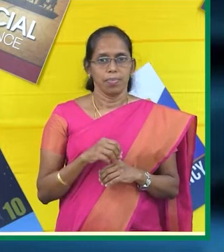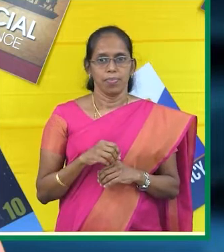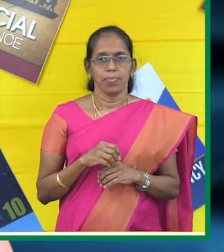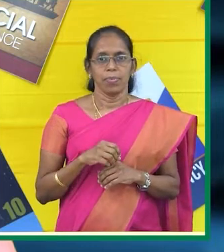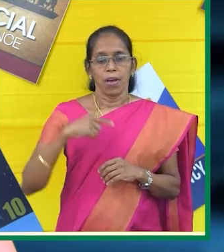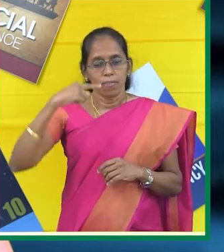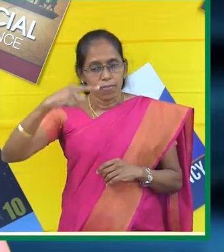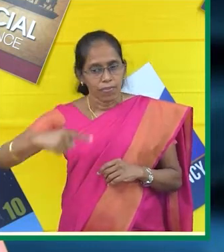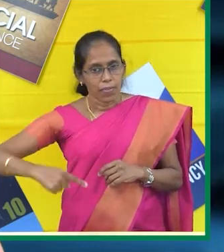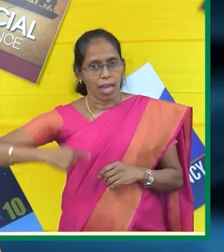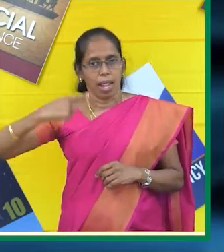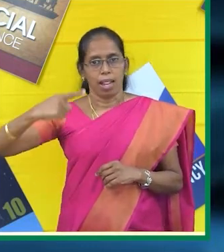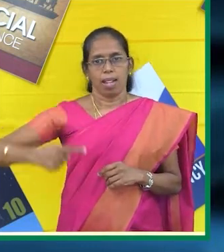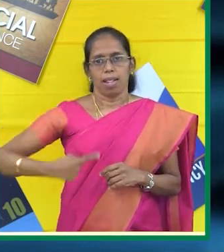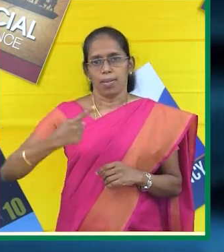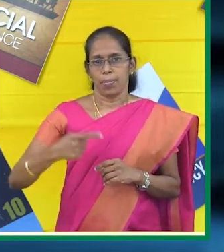கண்டுபிடித்த வீல்